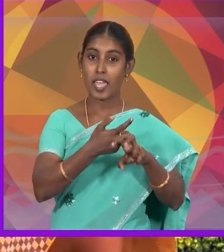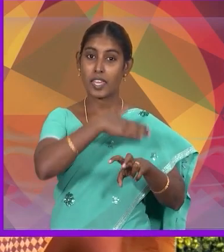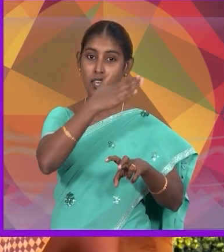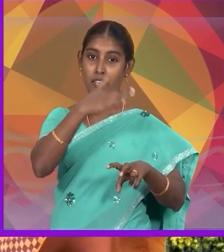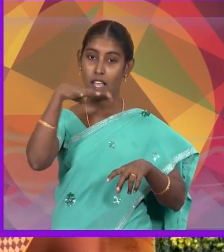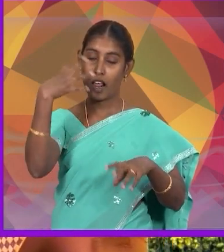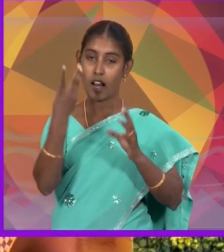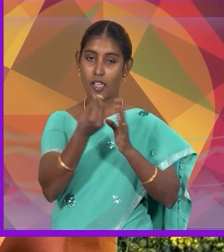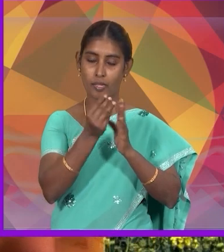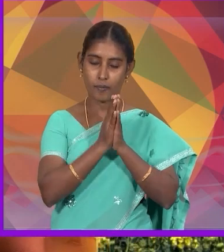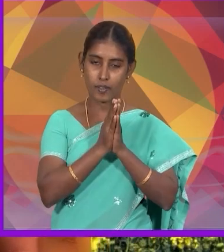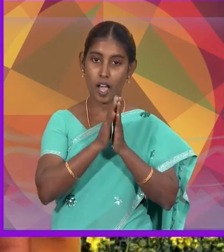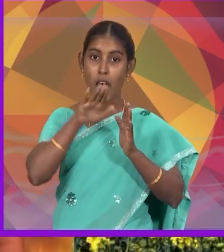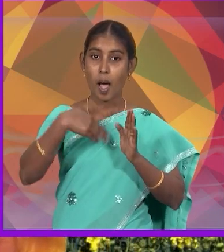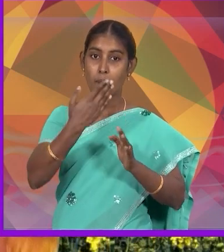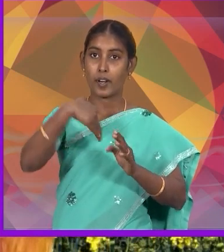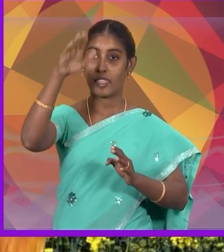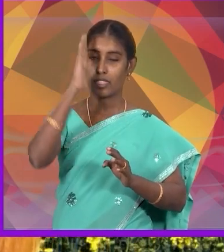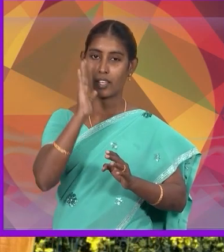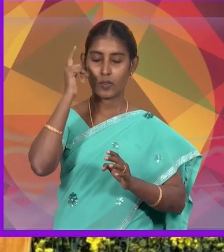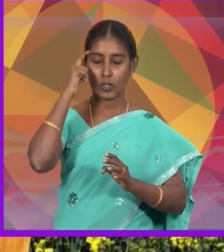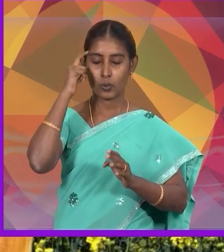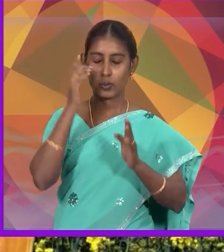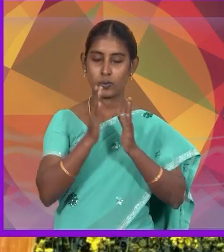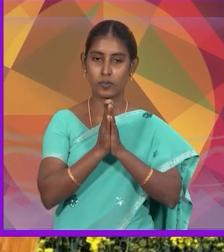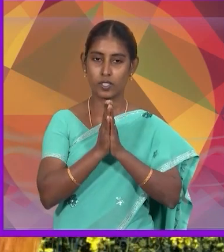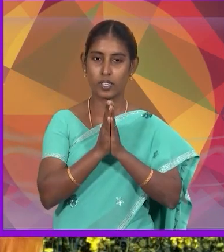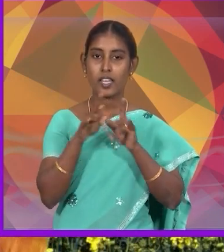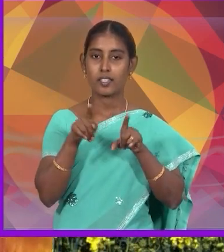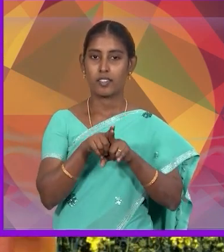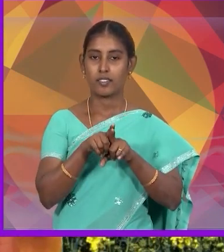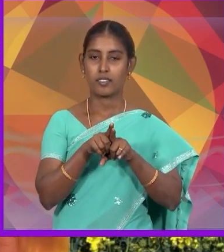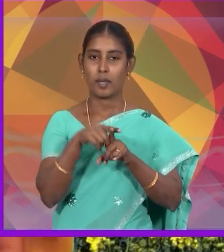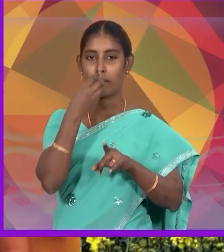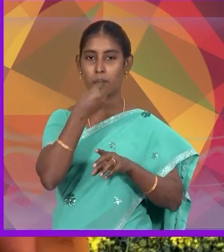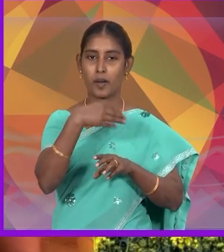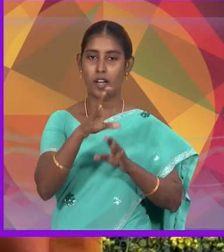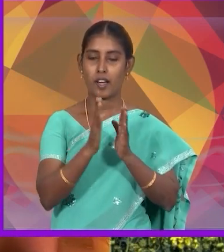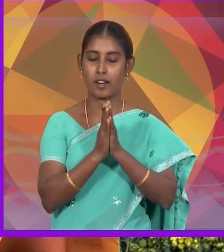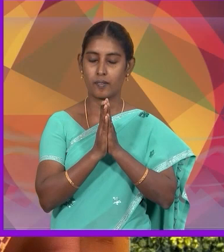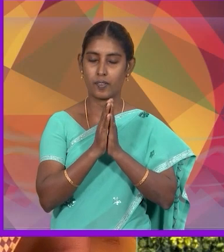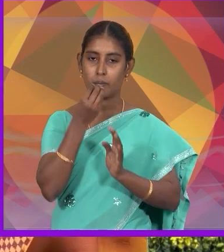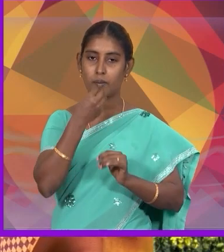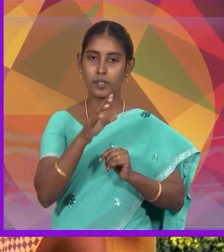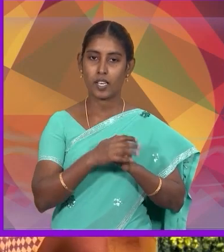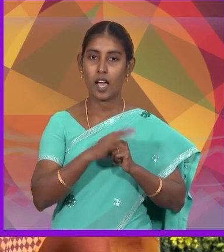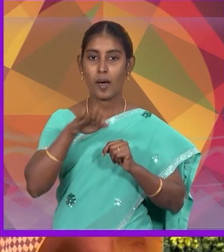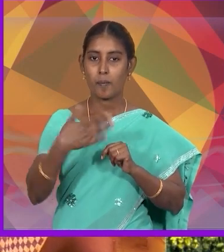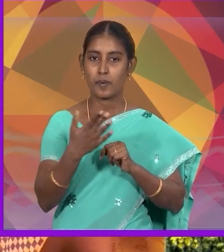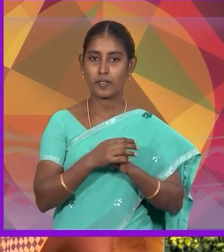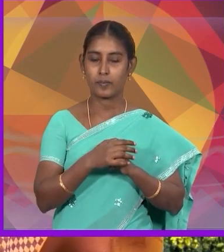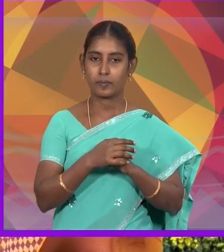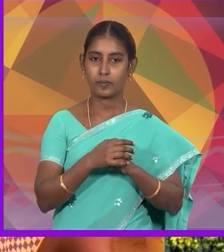வணங்கினாங்க, அதுக்கப்புறம் தெய்வங்களையும் வணங்குறாங்க. வழிபடக்கூடிய போது பாடக்கூடிய பாடல்கள் வழிபாட்டு பாடல்கள்.